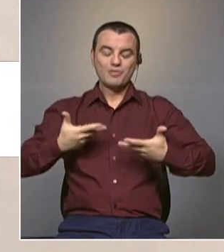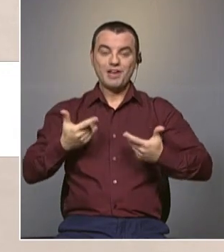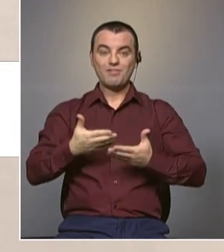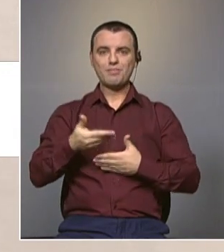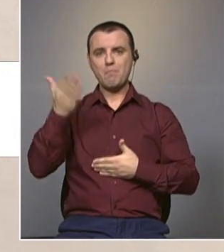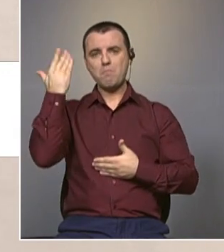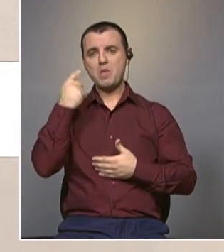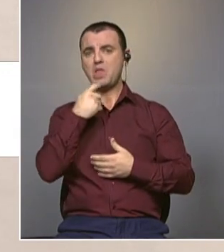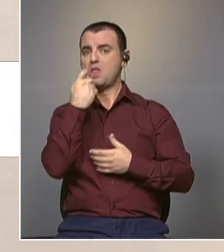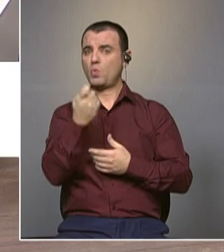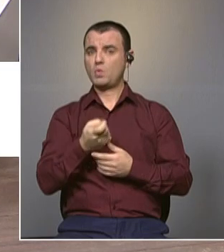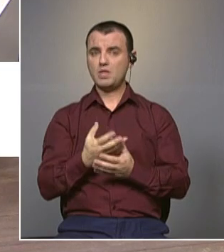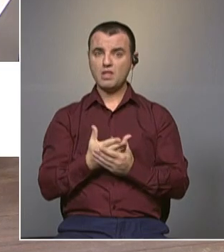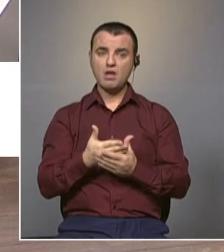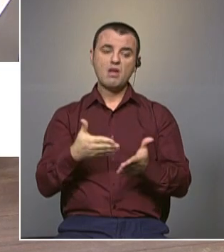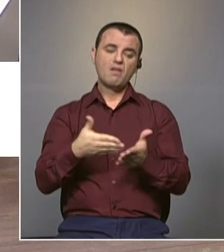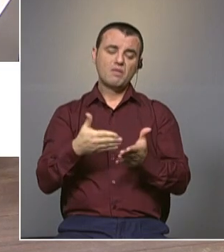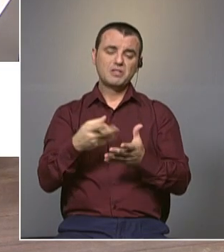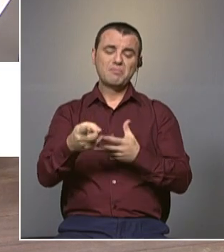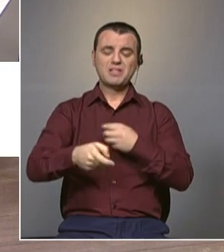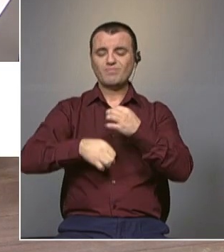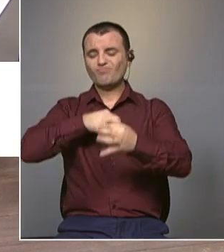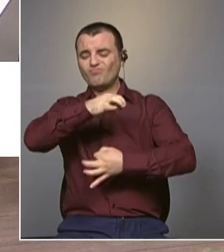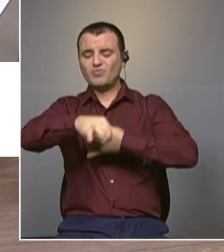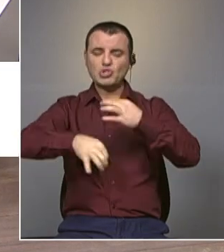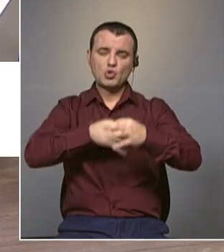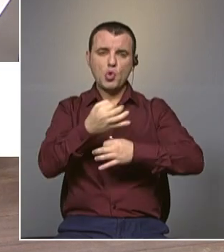миналата година, макар и тя да беше осложнена от